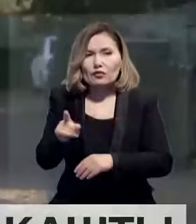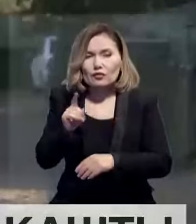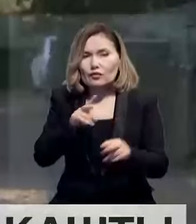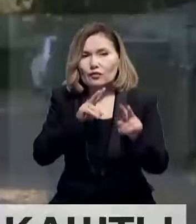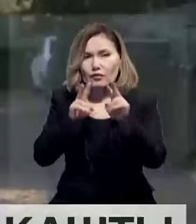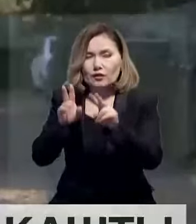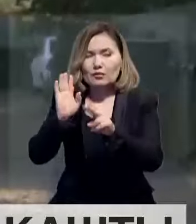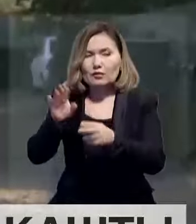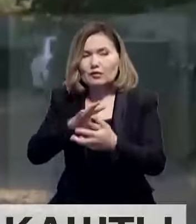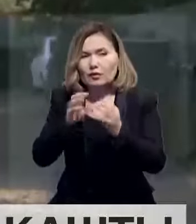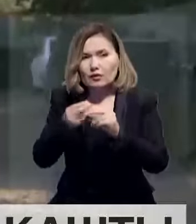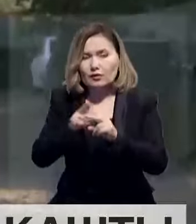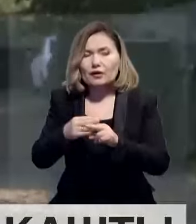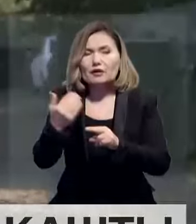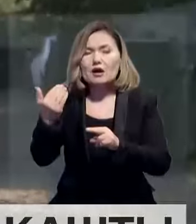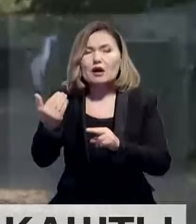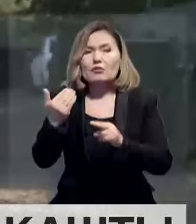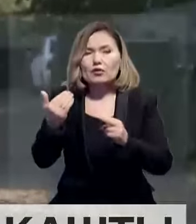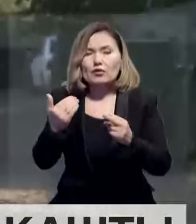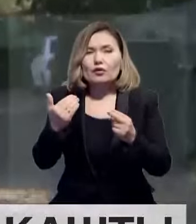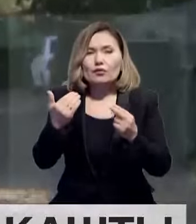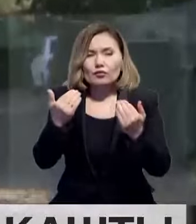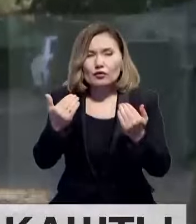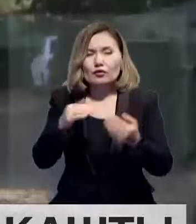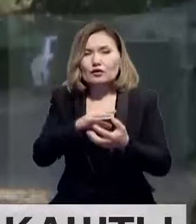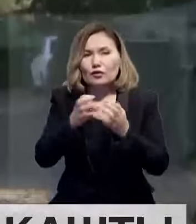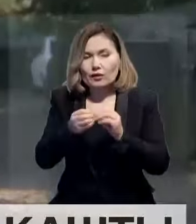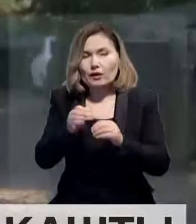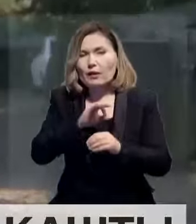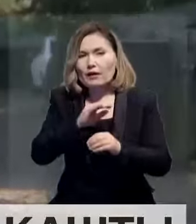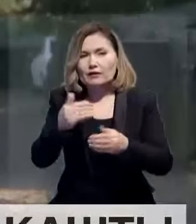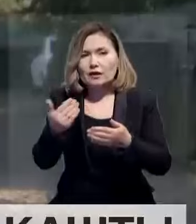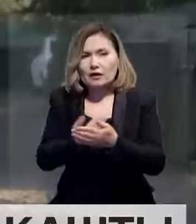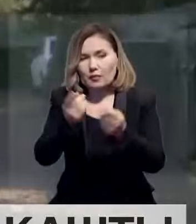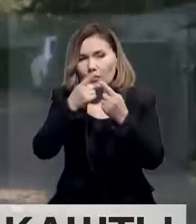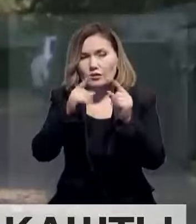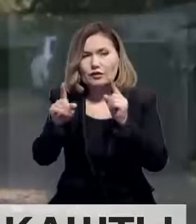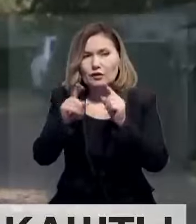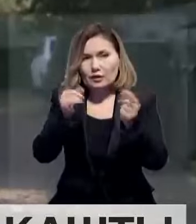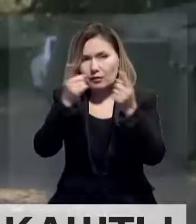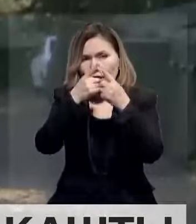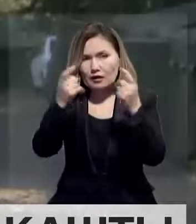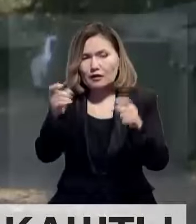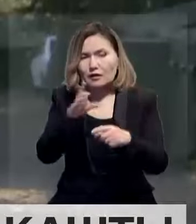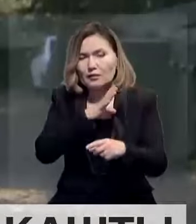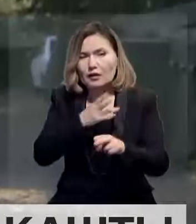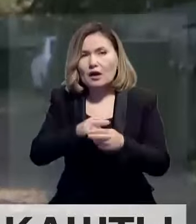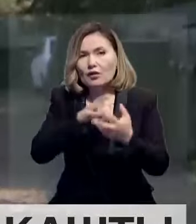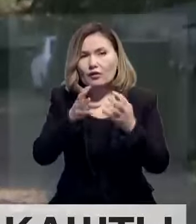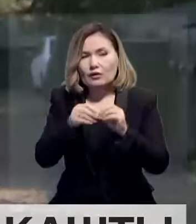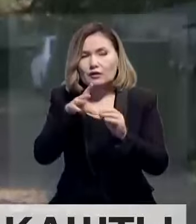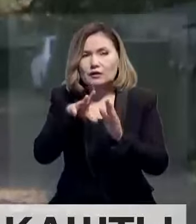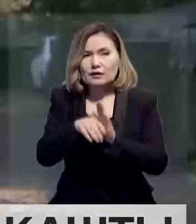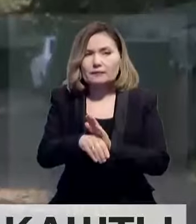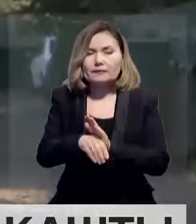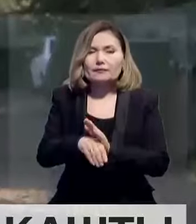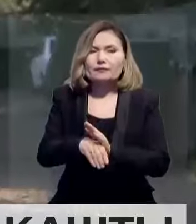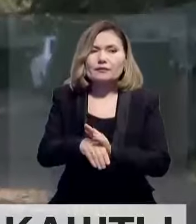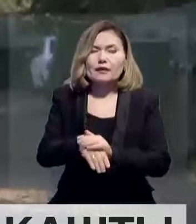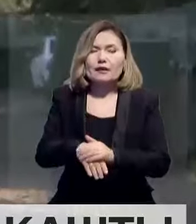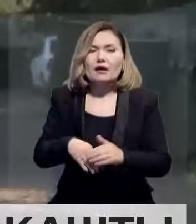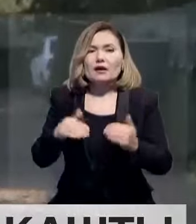сол жердің баспасөз хатшысы ресми мәлімдеме жасап таратты. Сонымен қатар, мына